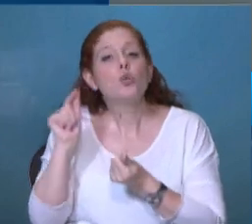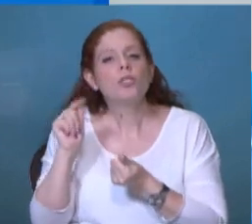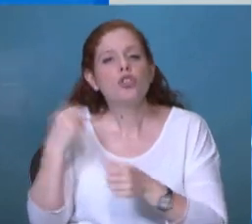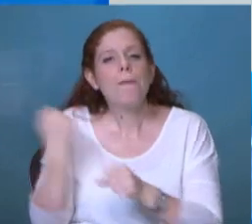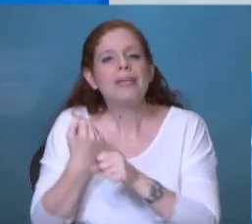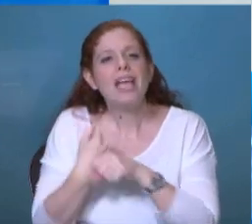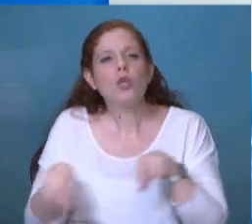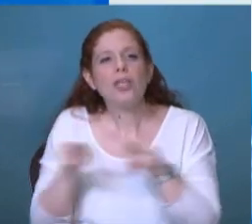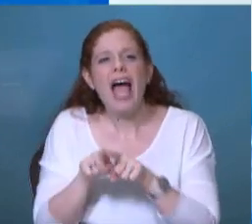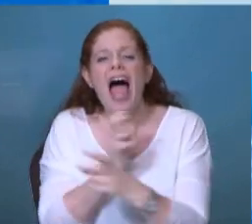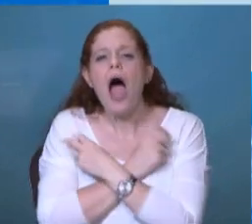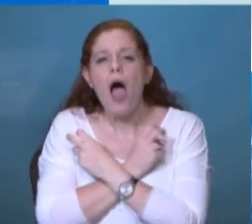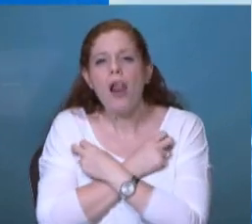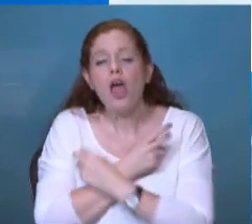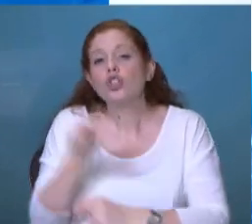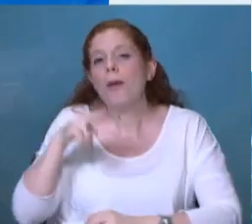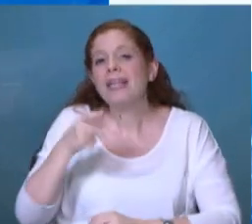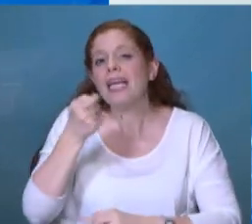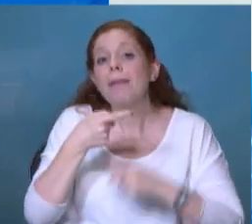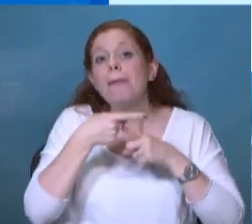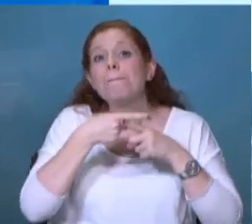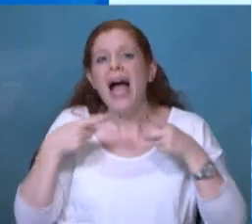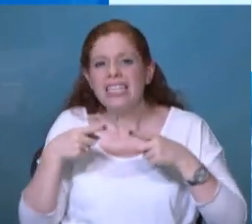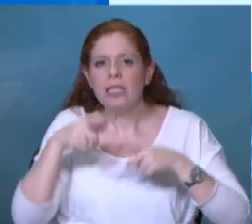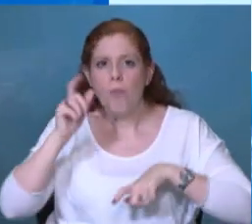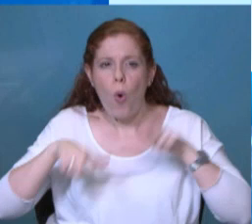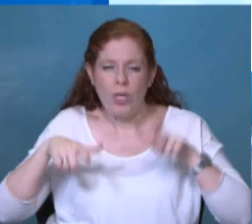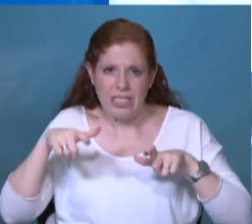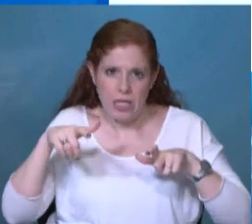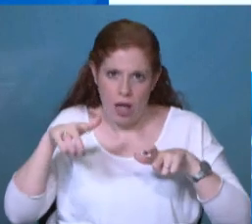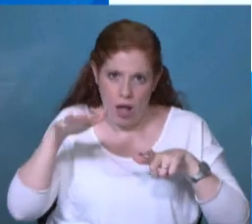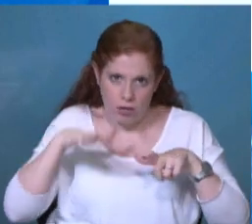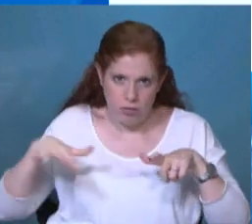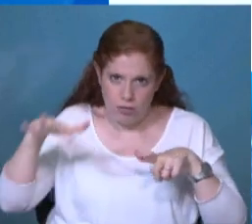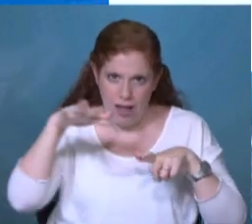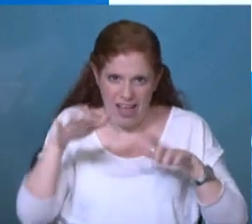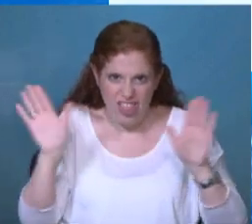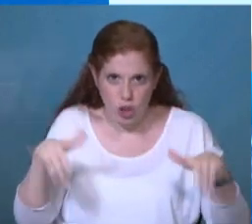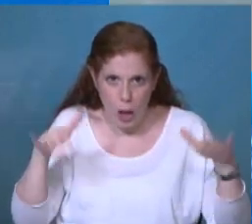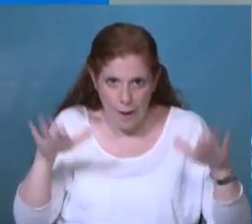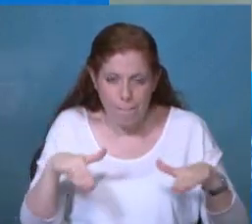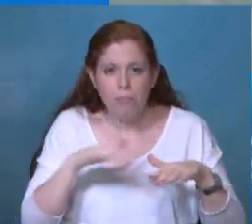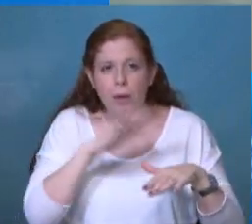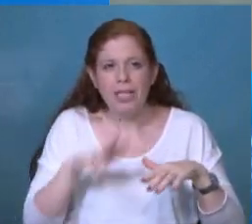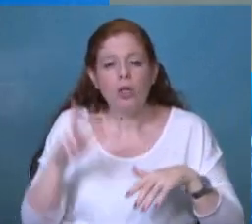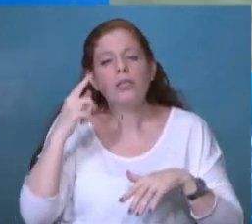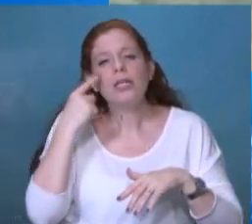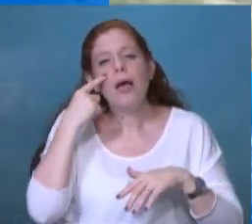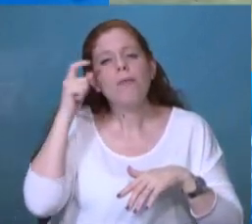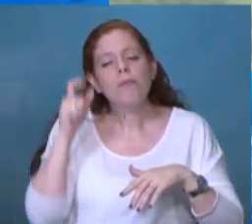אותה הרעלה שהמיתה כמעט מחצית מאוכלוסיית הנשרים ברמת הגולן. ככל הנראה מדובר במגדל בקר שביקש